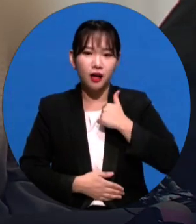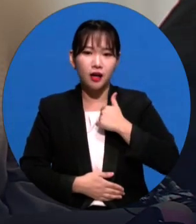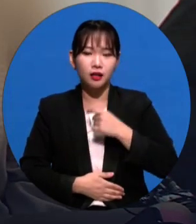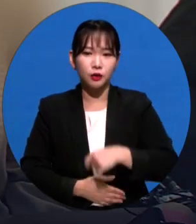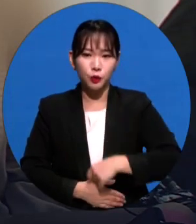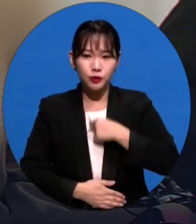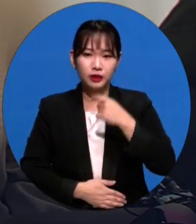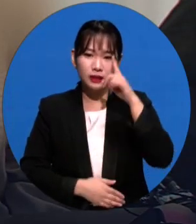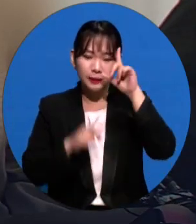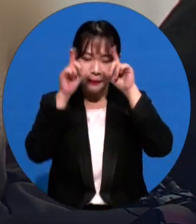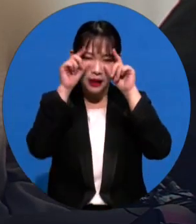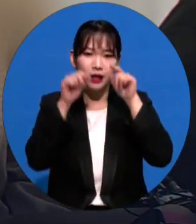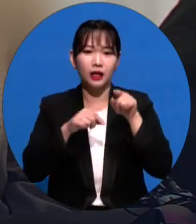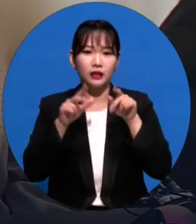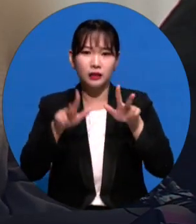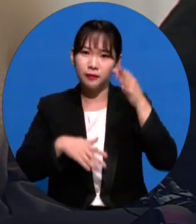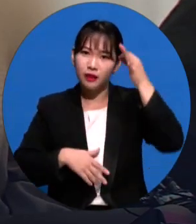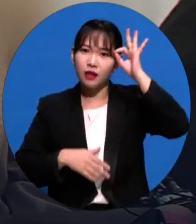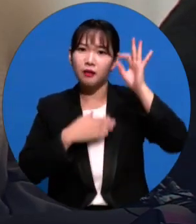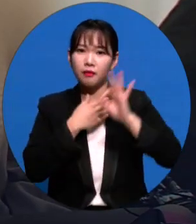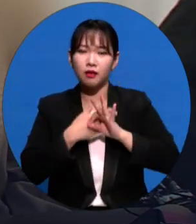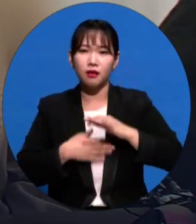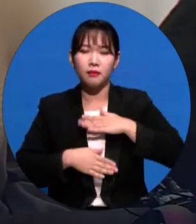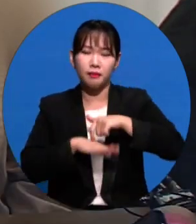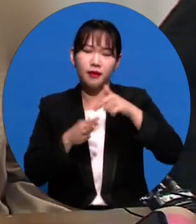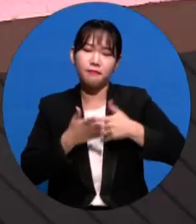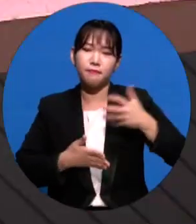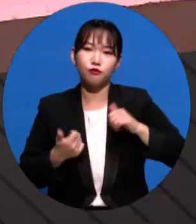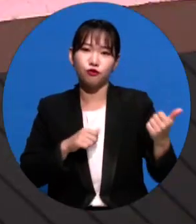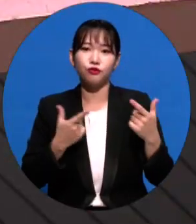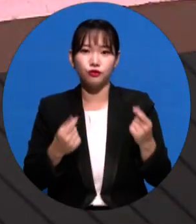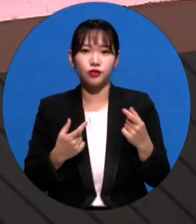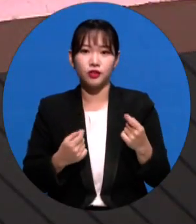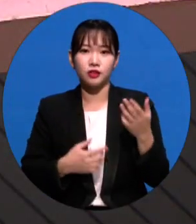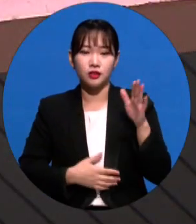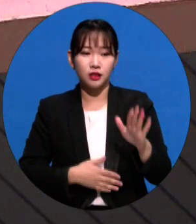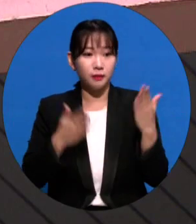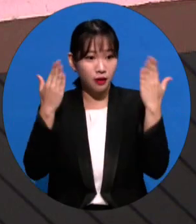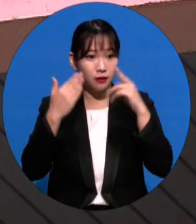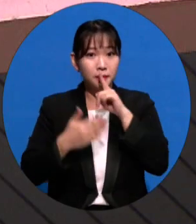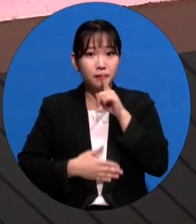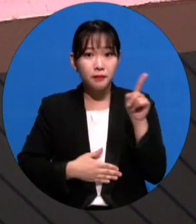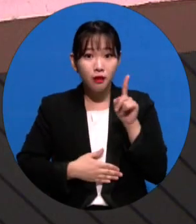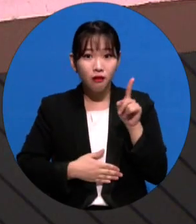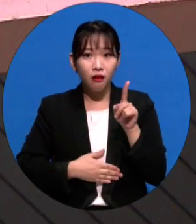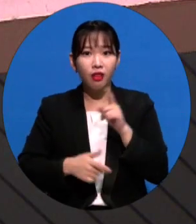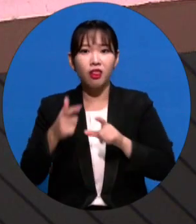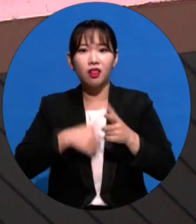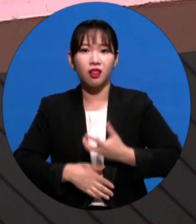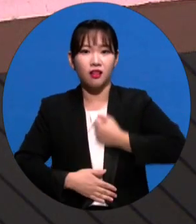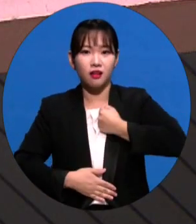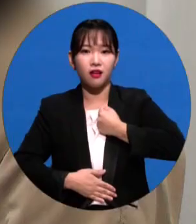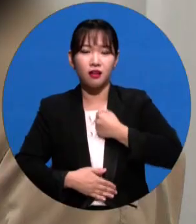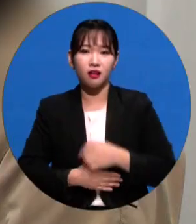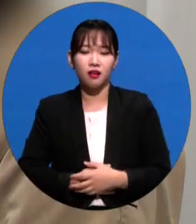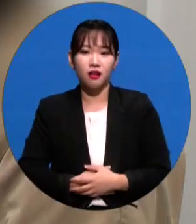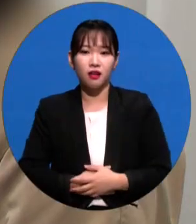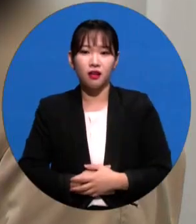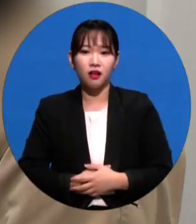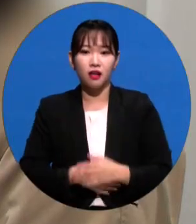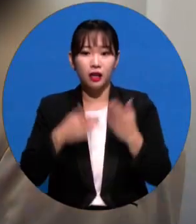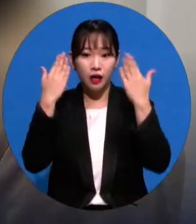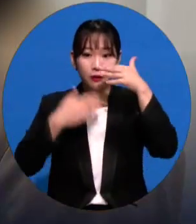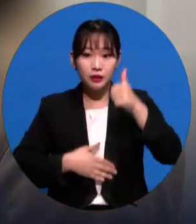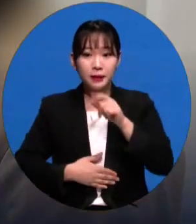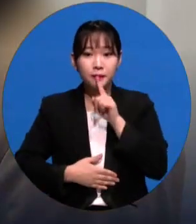솔직히 잠도 못 잤어요. 지금도 생각하면 가슴이 아파 죽을 것 같습니다. 하지만 학교 측의 태도는 더 충격이었습니다. 교장 선생님께서